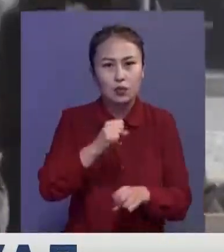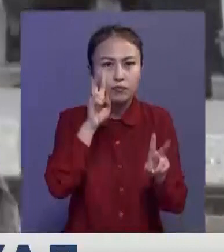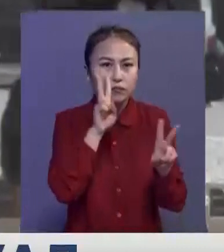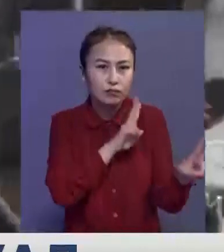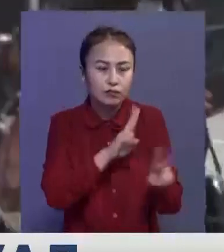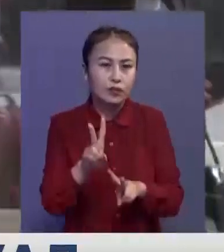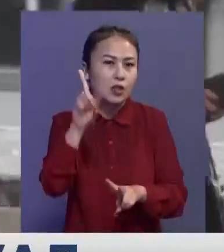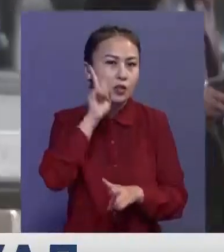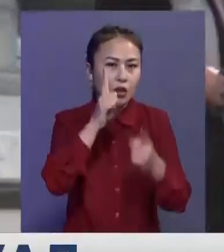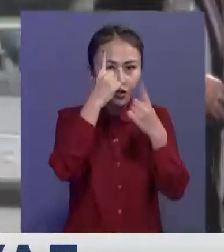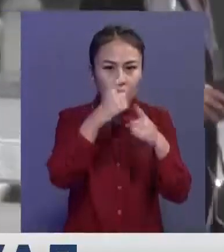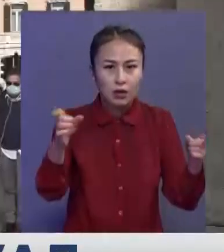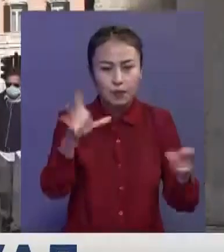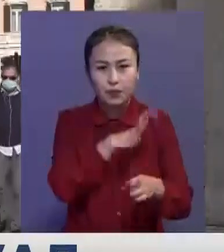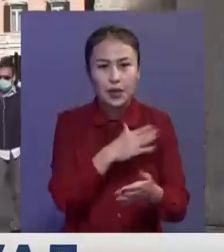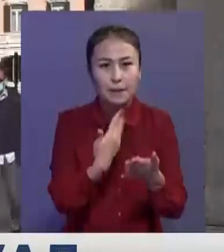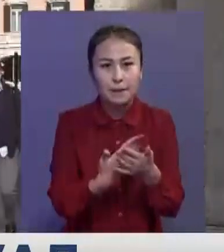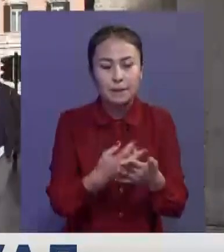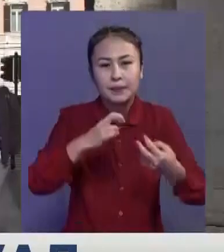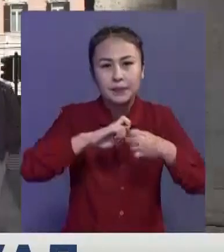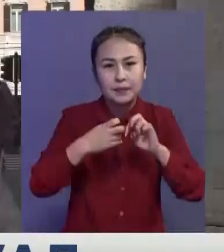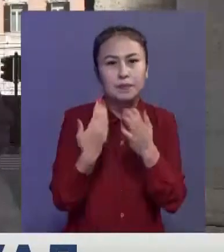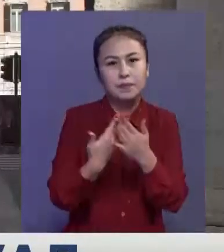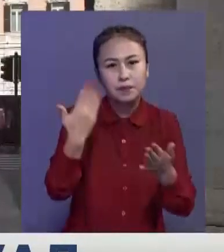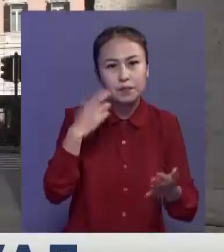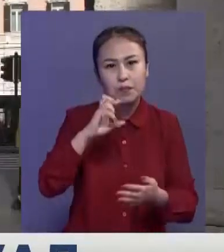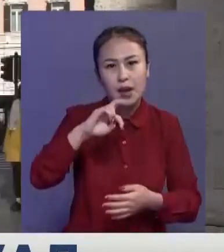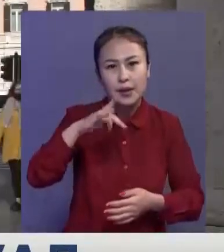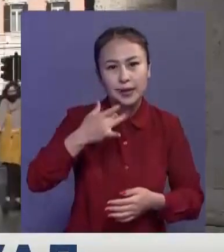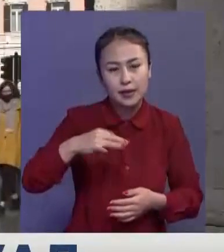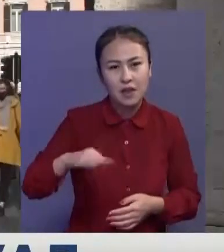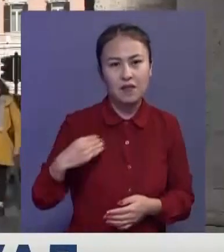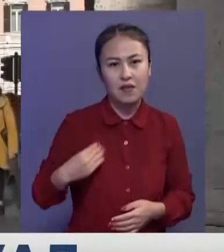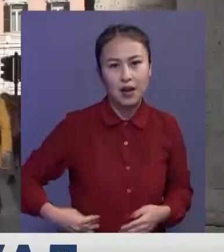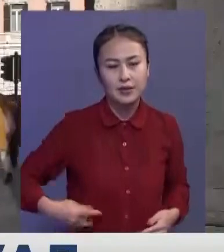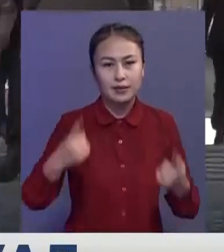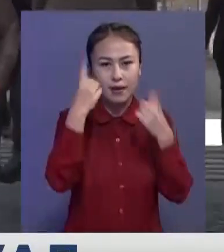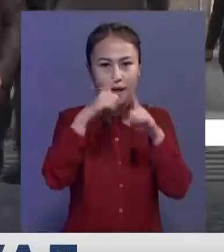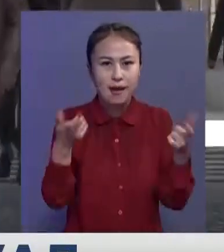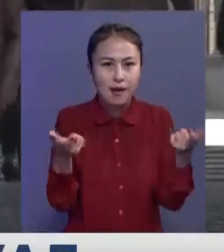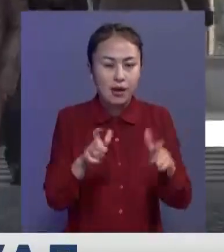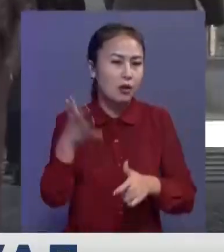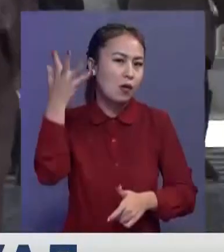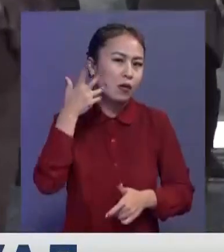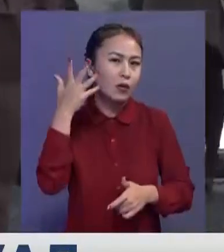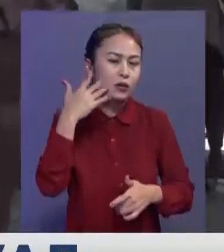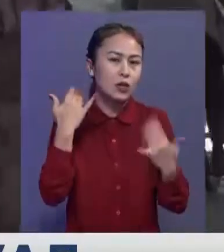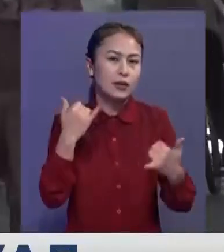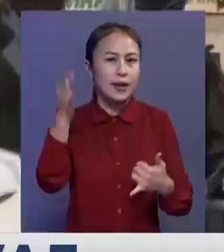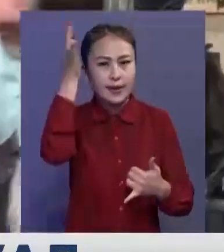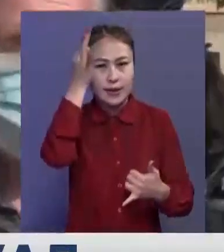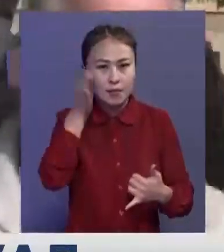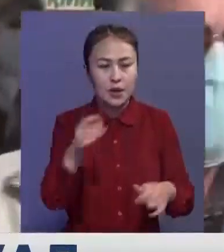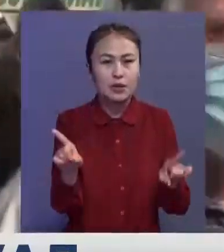шараларын жариялауға мәжбүр болды. Мәселен, бұған дейін Бельгия мен Францияда енгізілген карантин мен коменданттық сағат енді Германияда